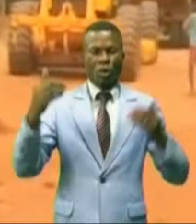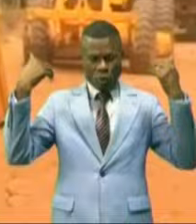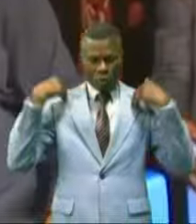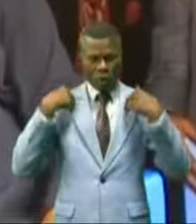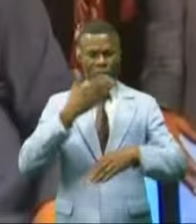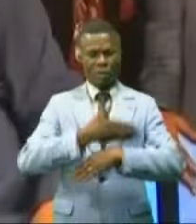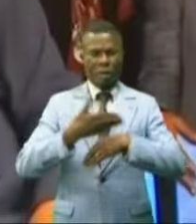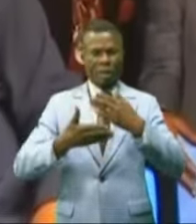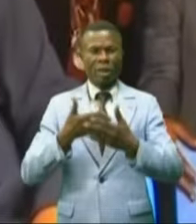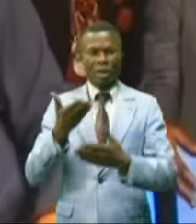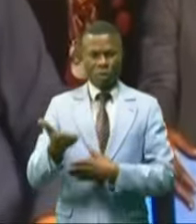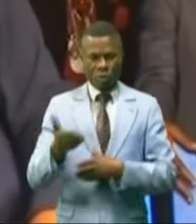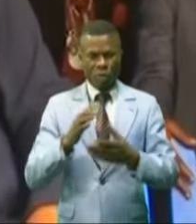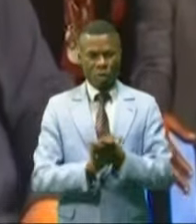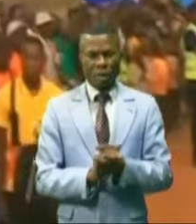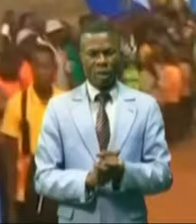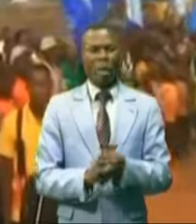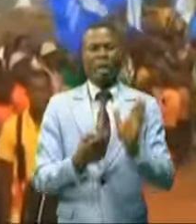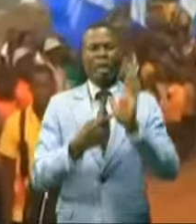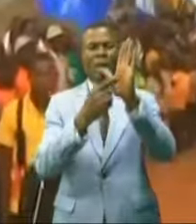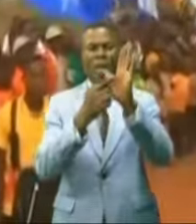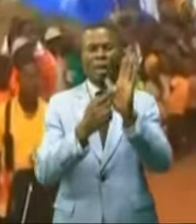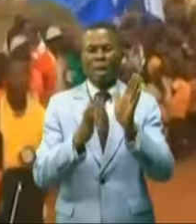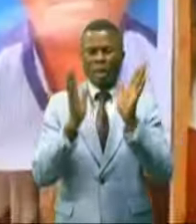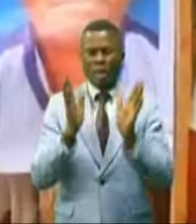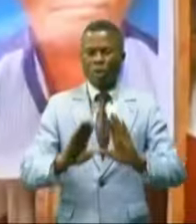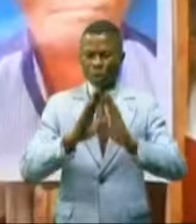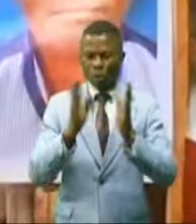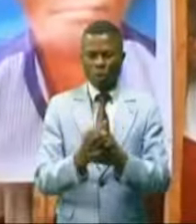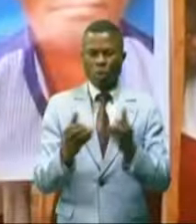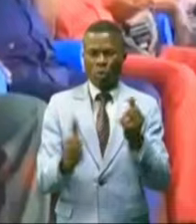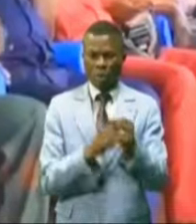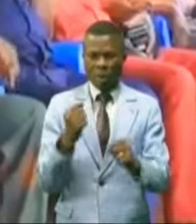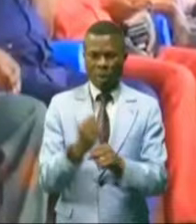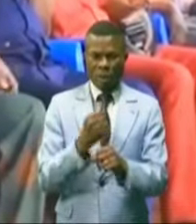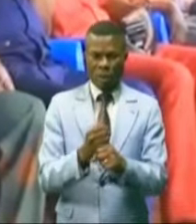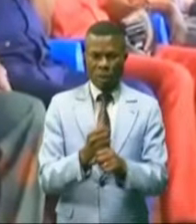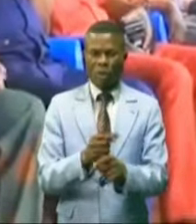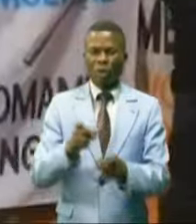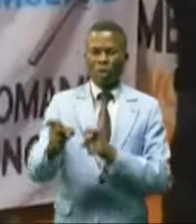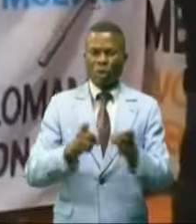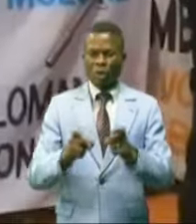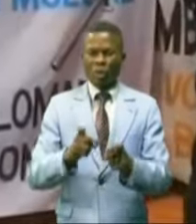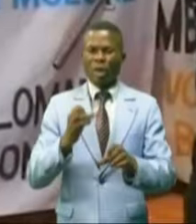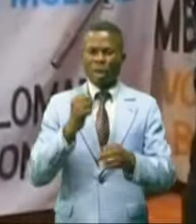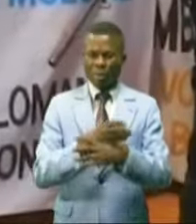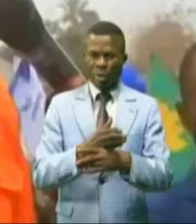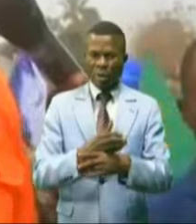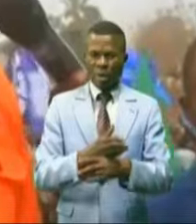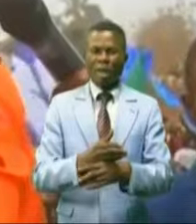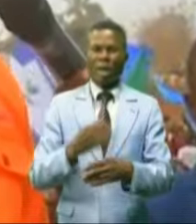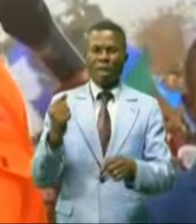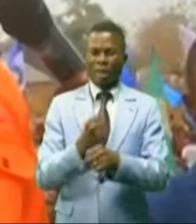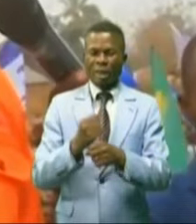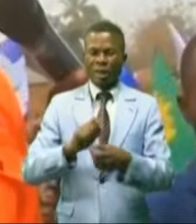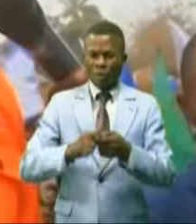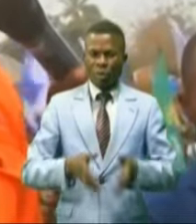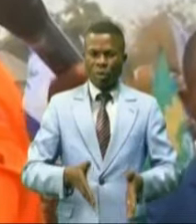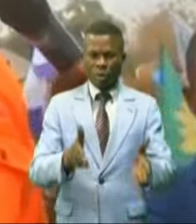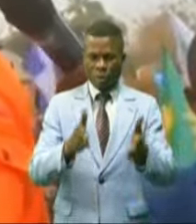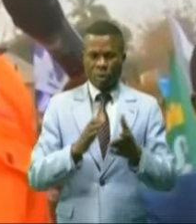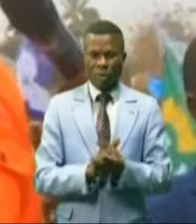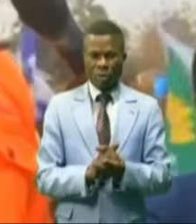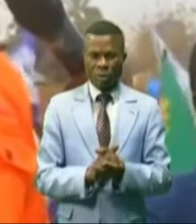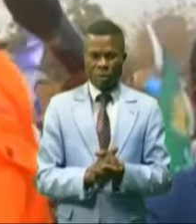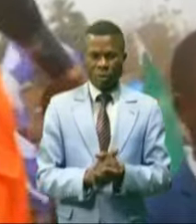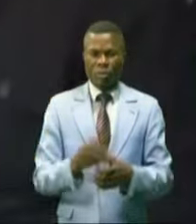a été plus technique en présentant ainsi les étapes des opérations qui conduiront à la réalisation de cet ouvrage. Les travaux de